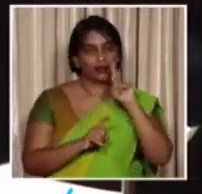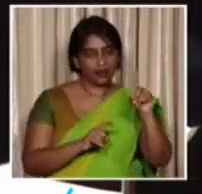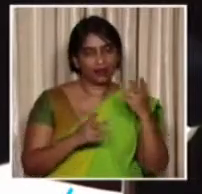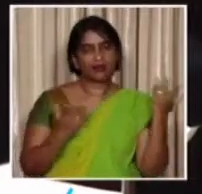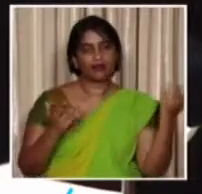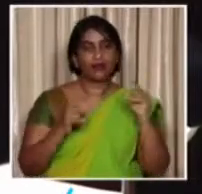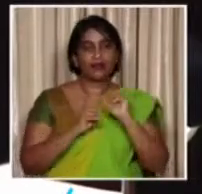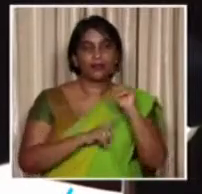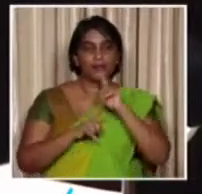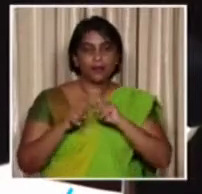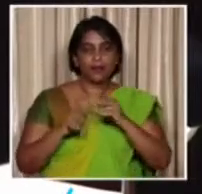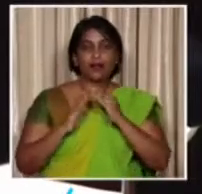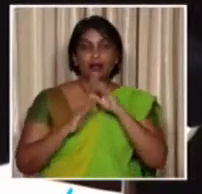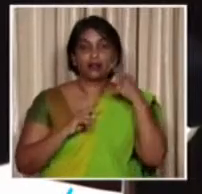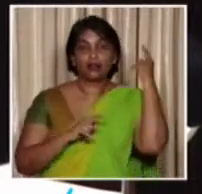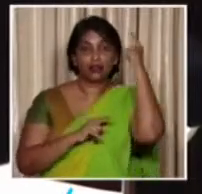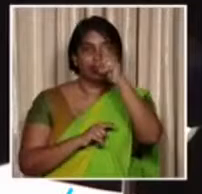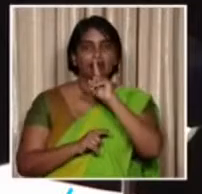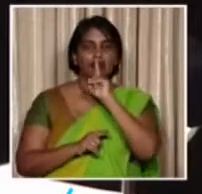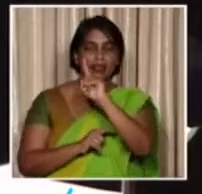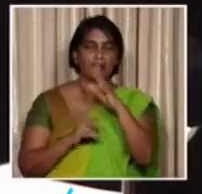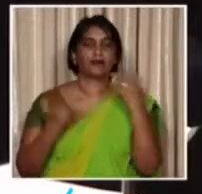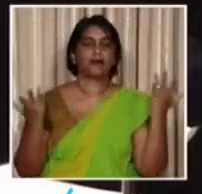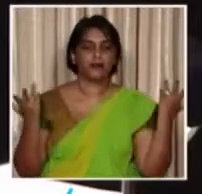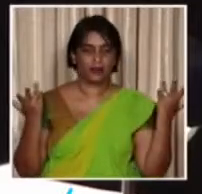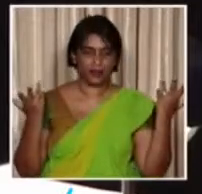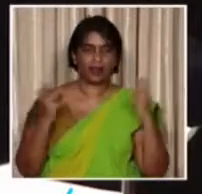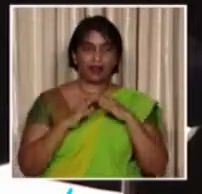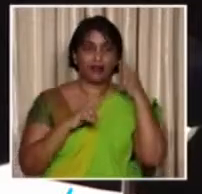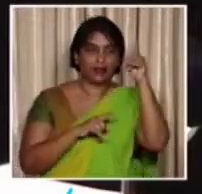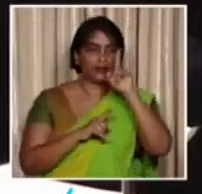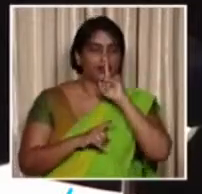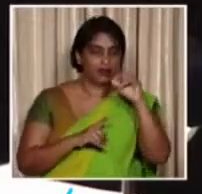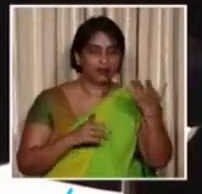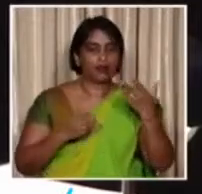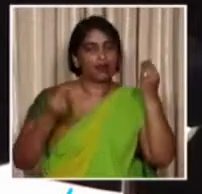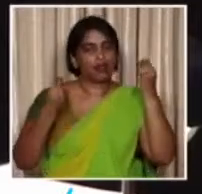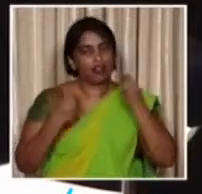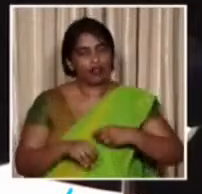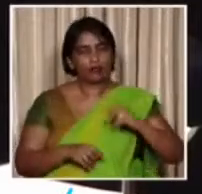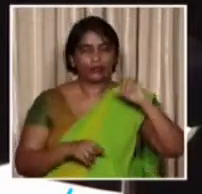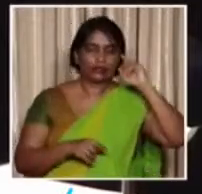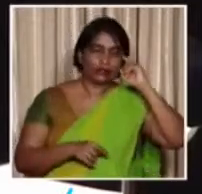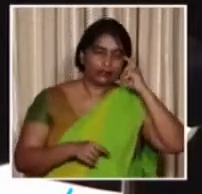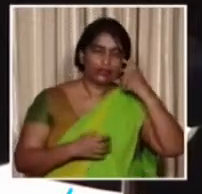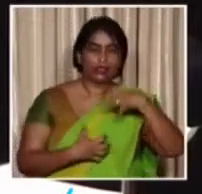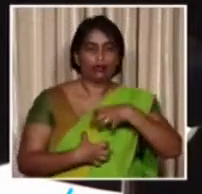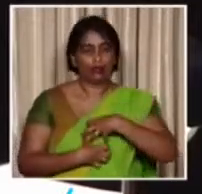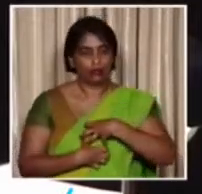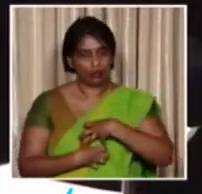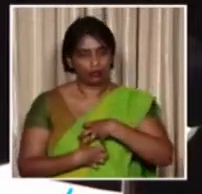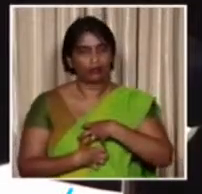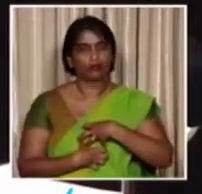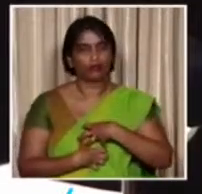සභාවේ කියන්න පුළුවන් ගමකට කියන්න ගමකට ගිහිල්ලා කියන්න බෑ ඒ නිසා පරාජයේ වේදනාවේ අඬහැරේ